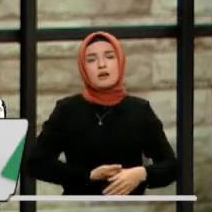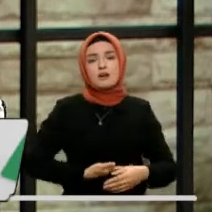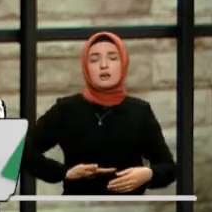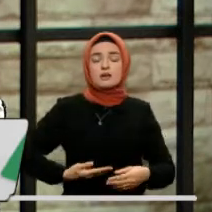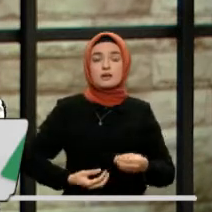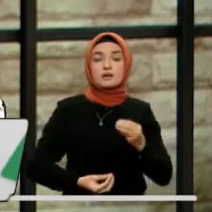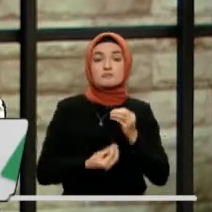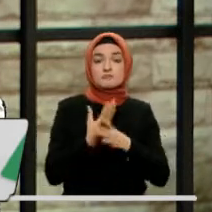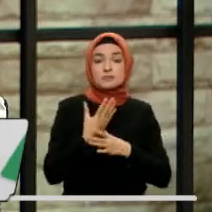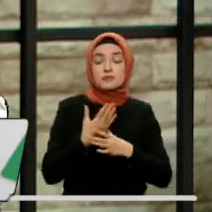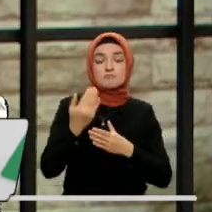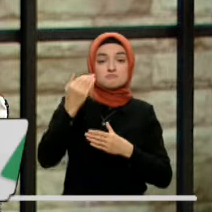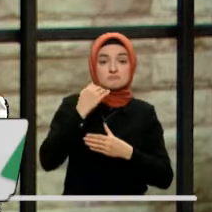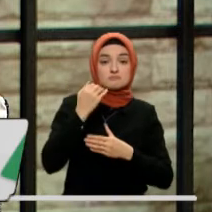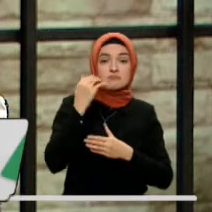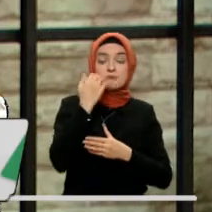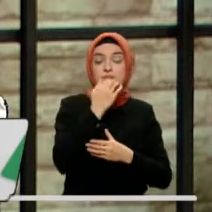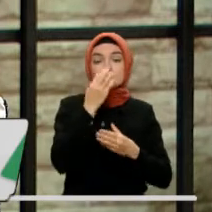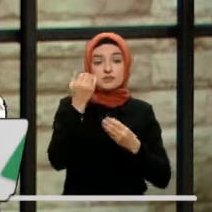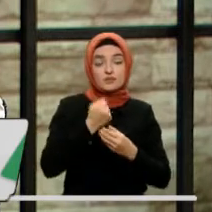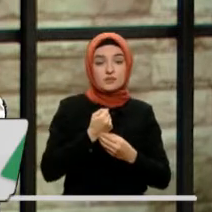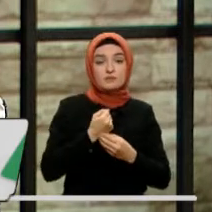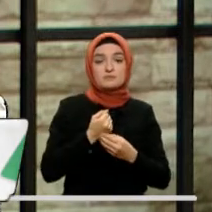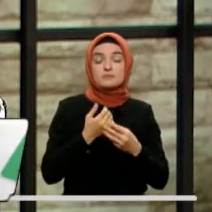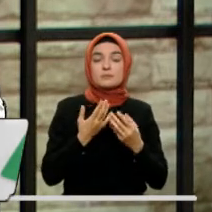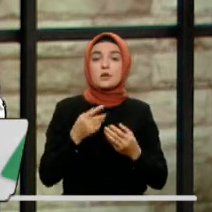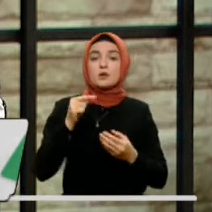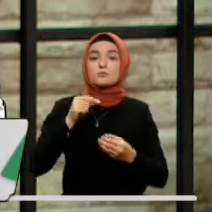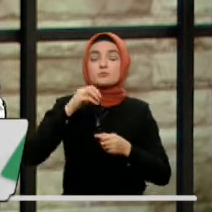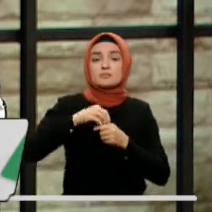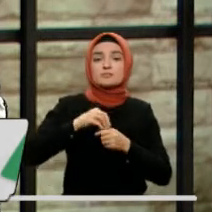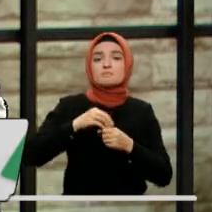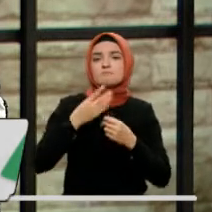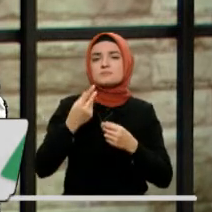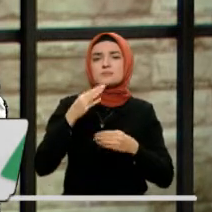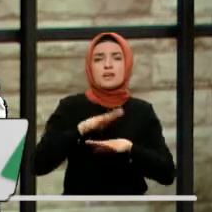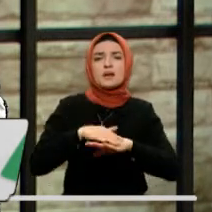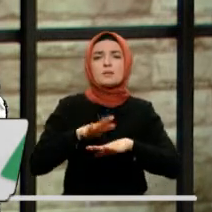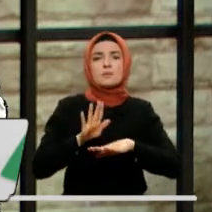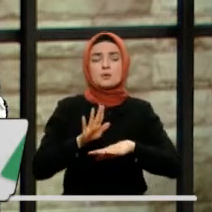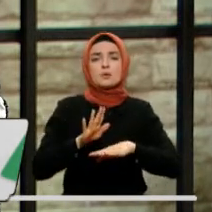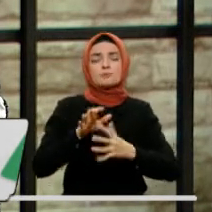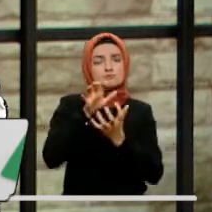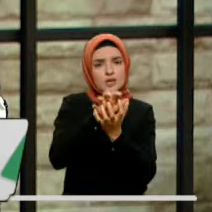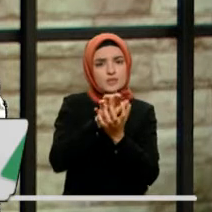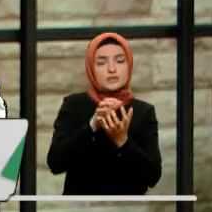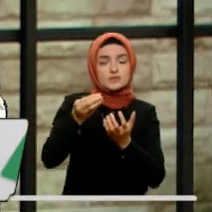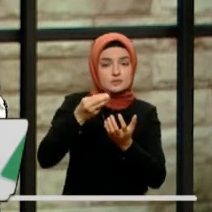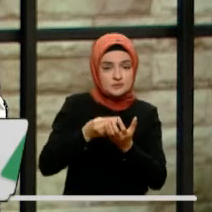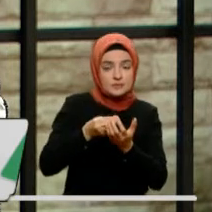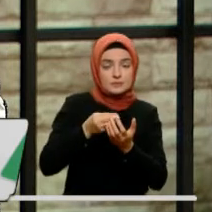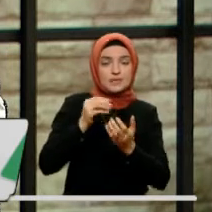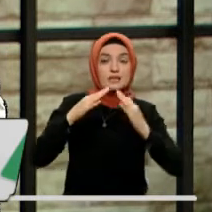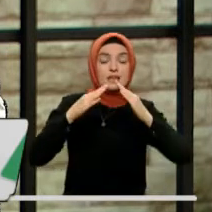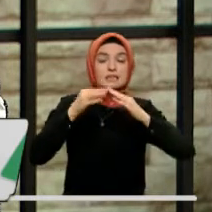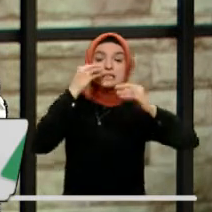gele bisküvi geliyor. Yani çok büyük hayal kırıklığı. O yüzden hiçbir şey yapamıyorsam sandviçimi gönderirim yanında. Ya da evde yediririm,